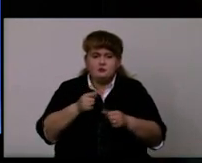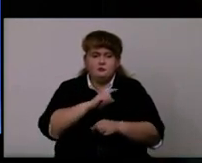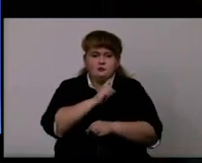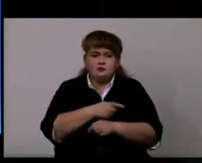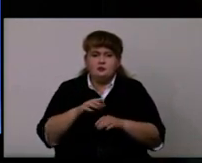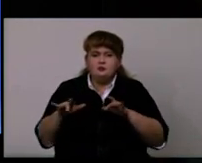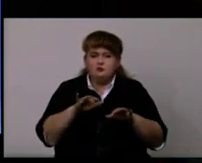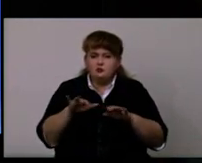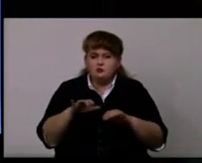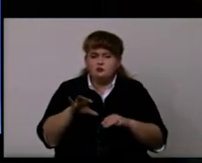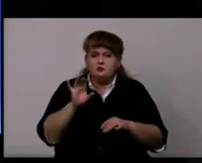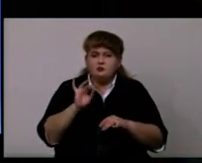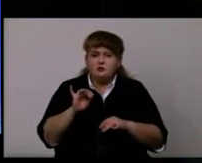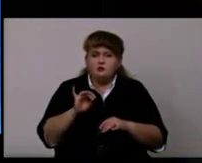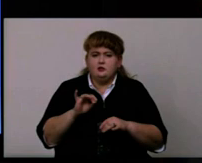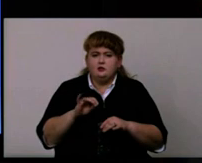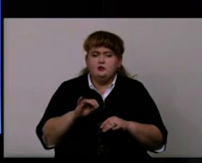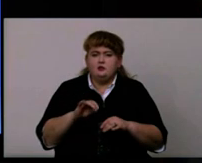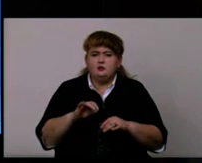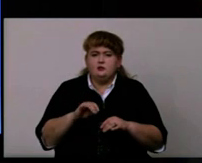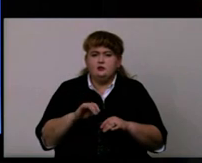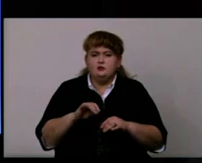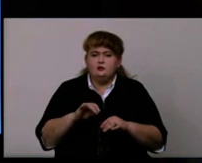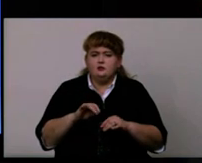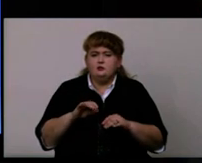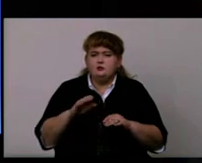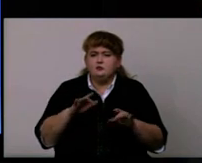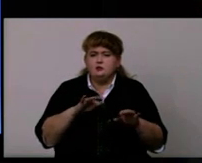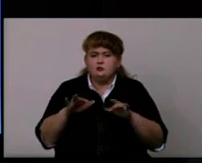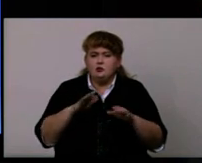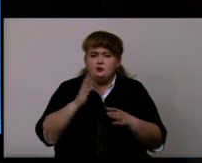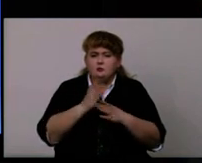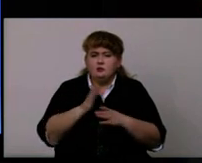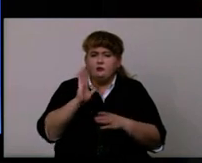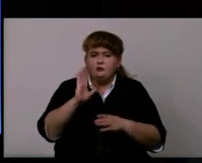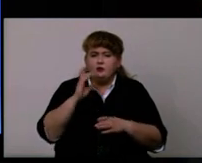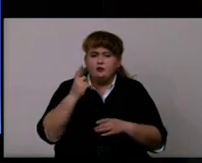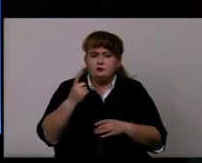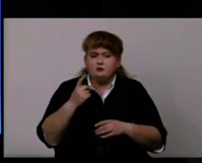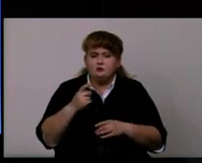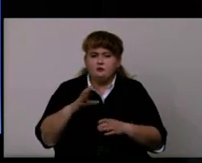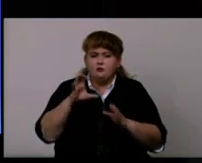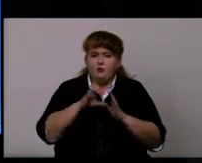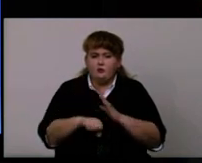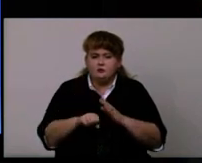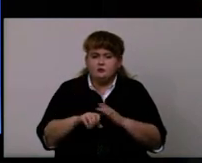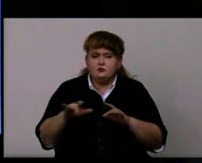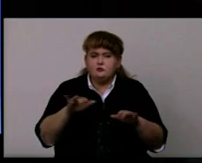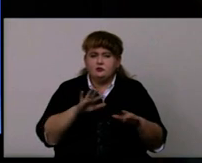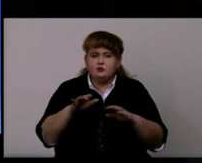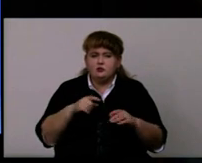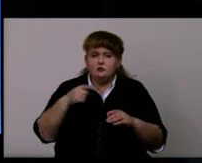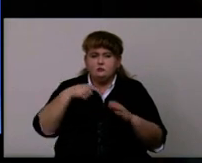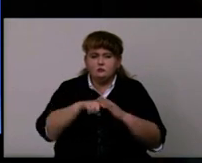в начале движения тело имело скорость v1. В конце движения тело